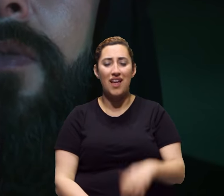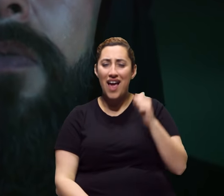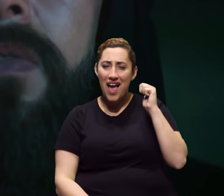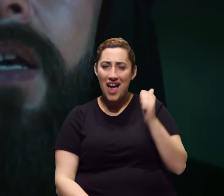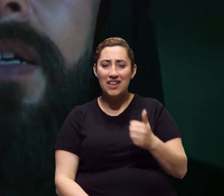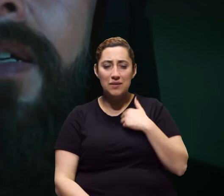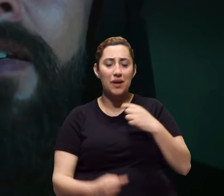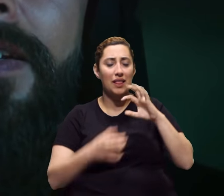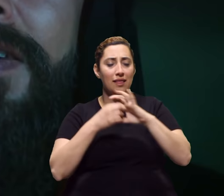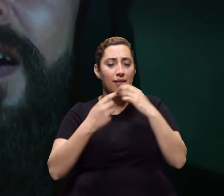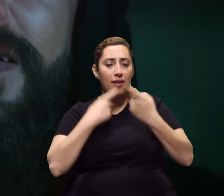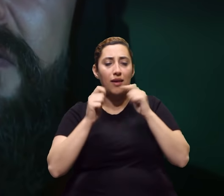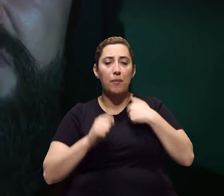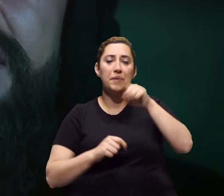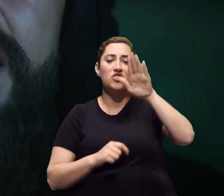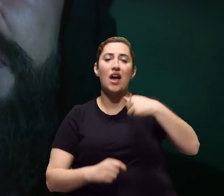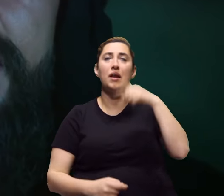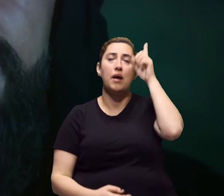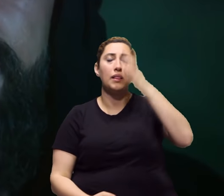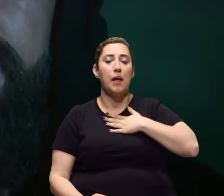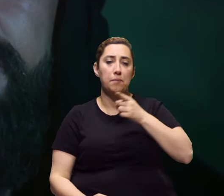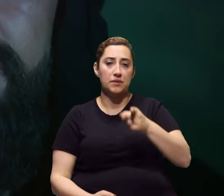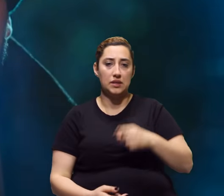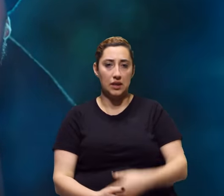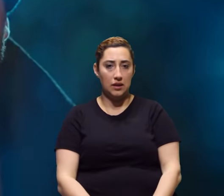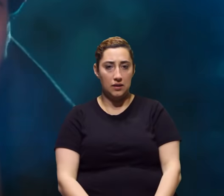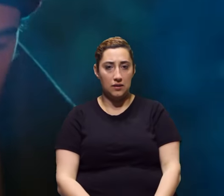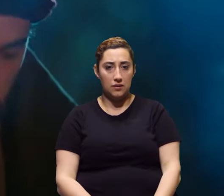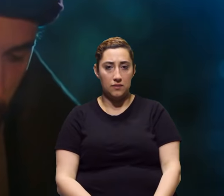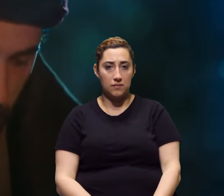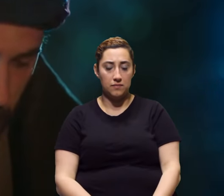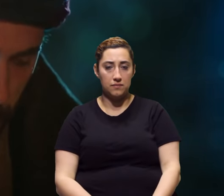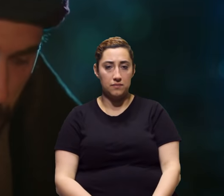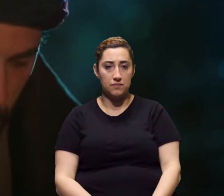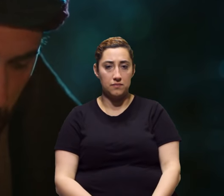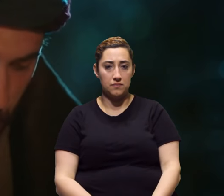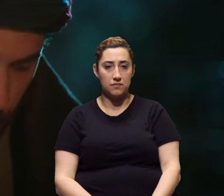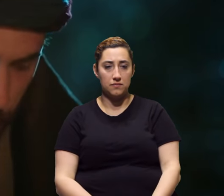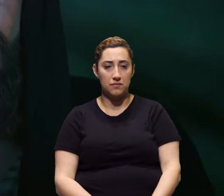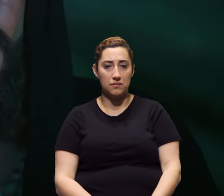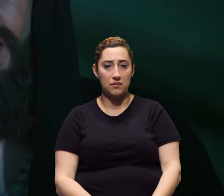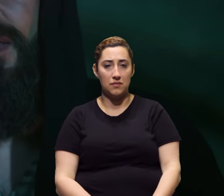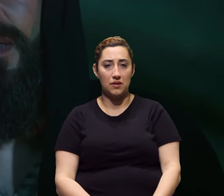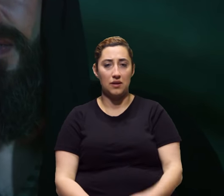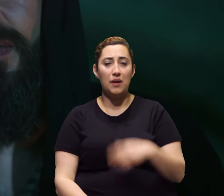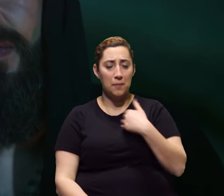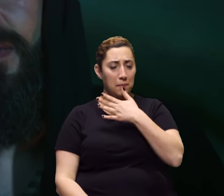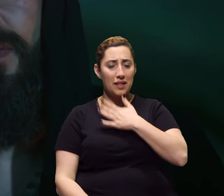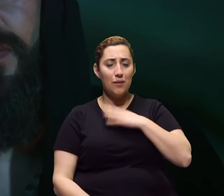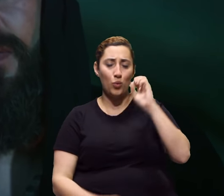Daima zikrullah ile çağırayım Mevlam seni. Adem yazıyor. Bilmişim dünya